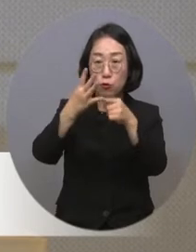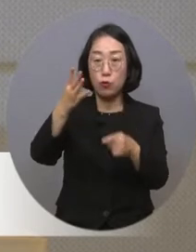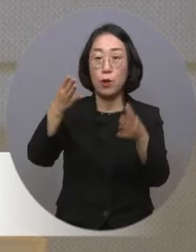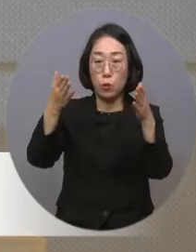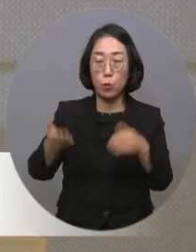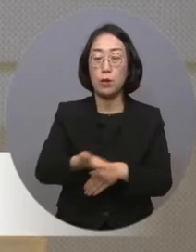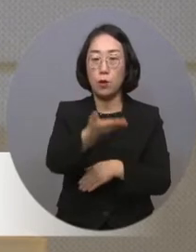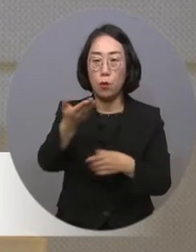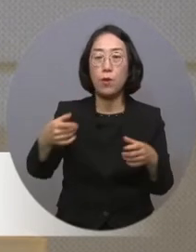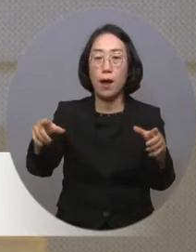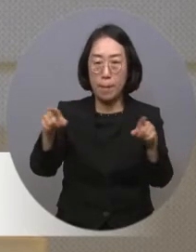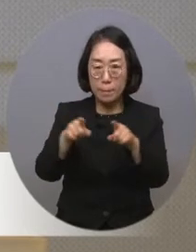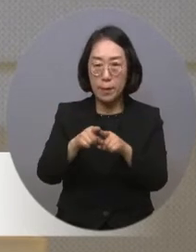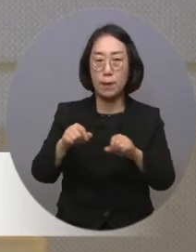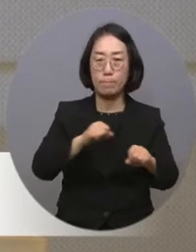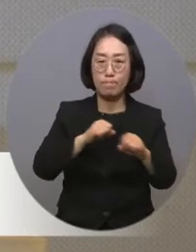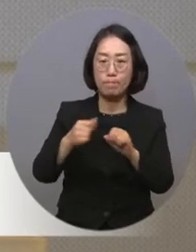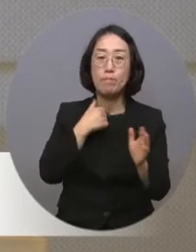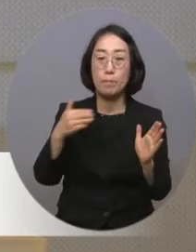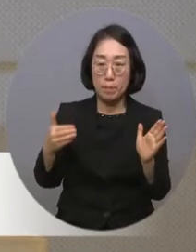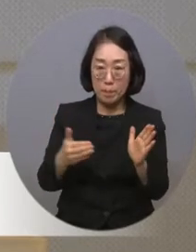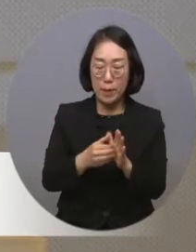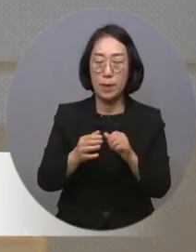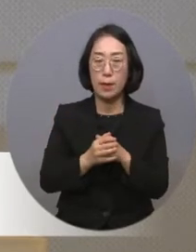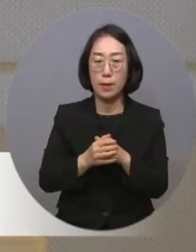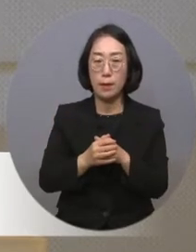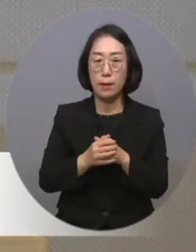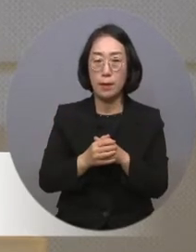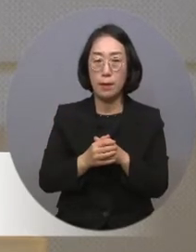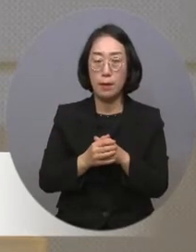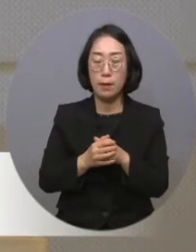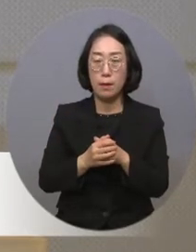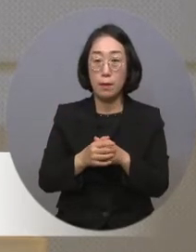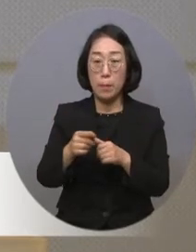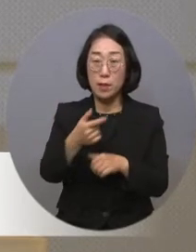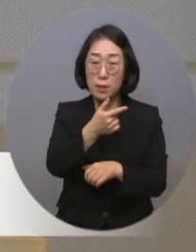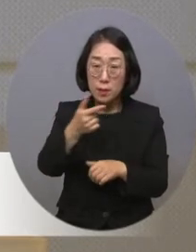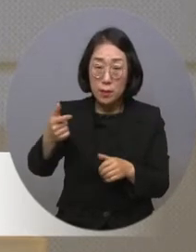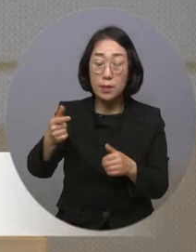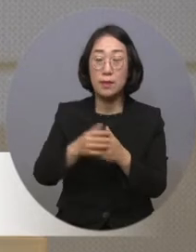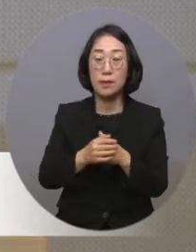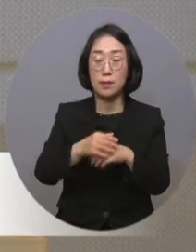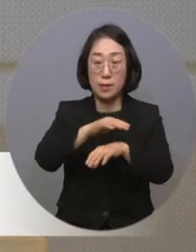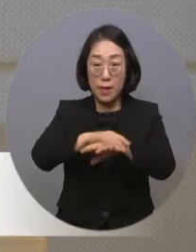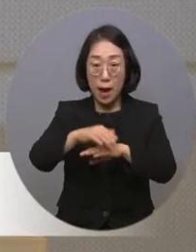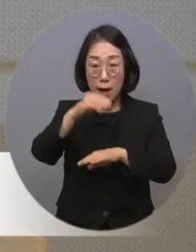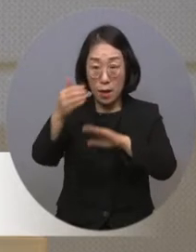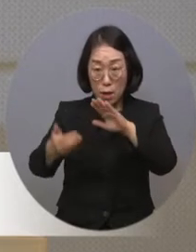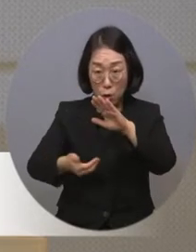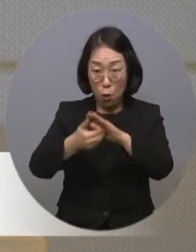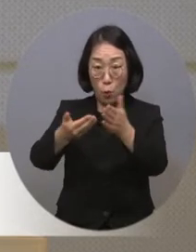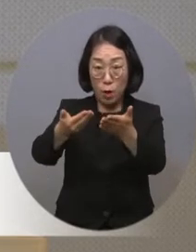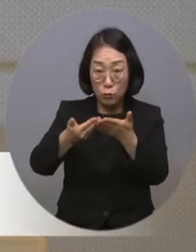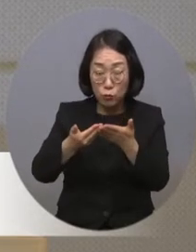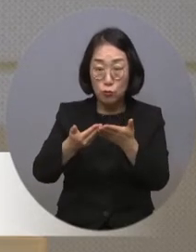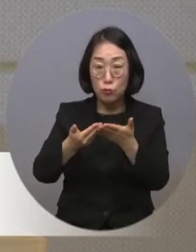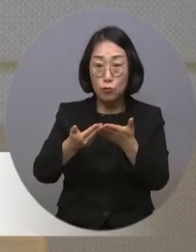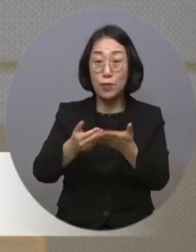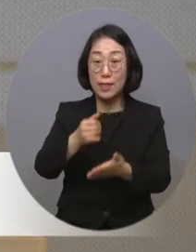함께 힘차게 달려왔습니다. 만약 충남도정이 커다란 성과가 있고 나름대로 알찬 결실을